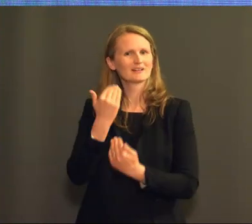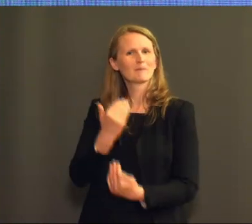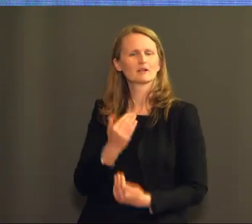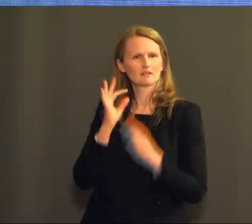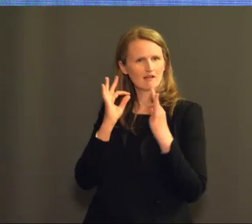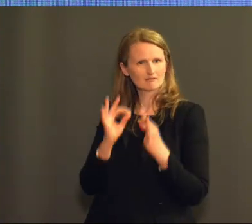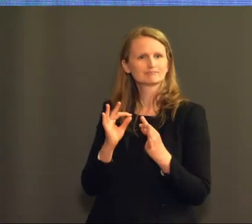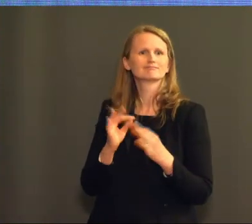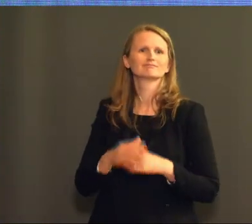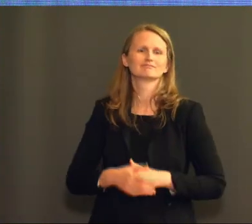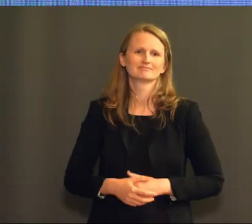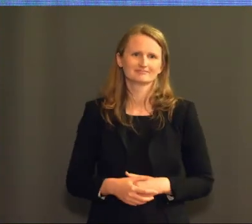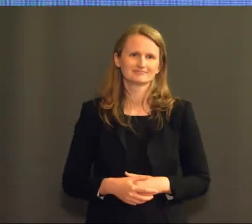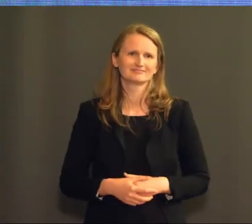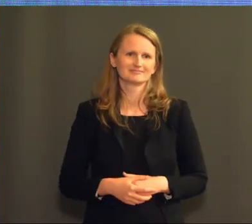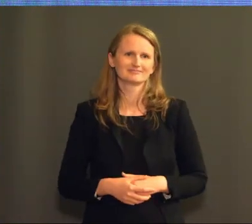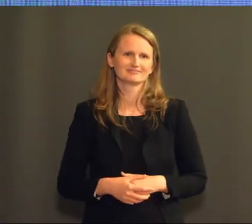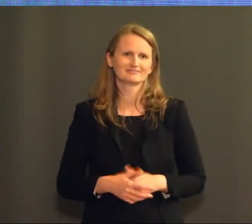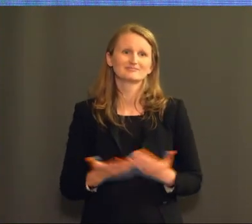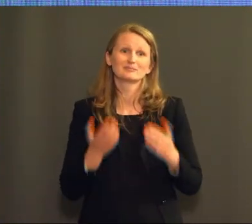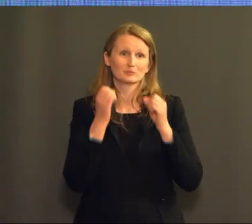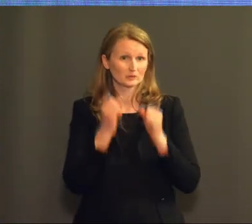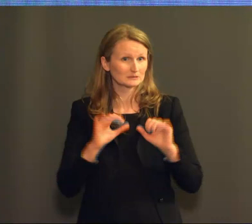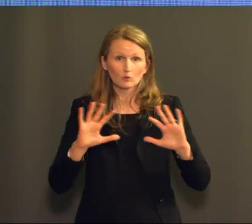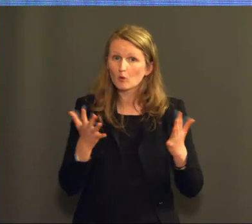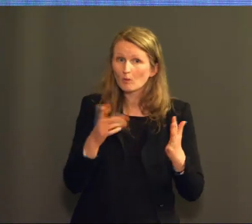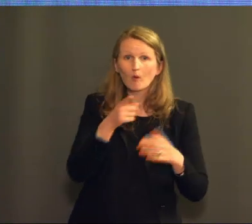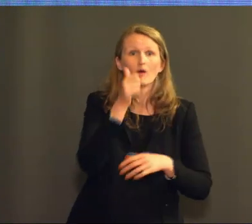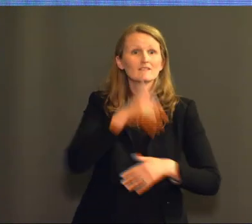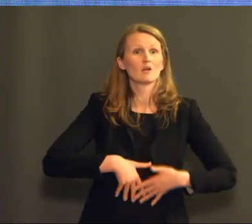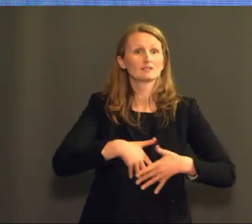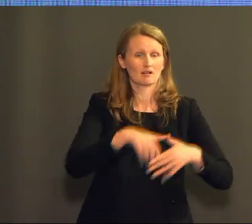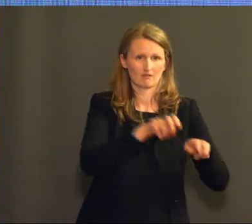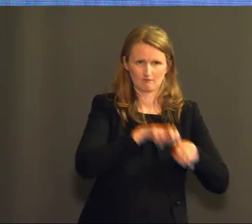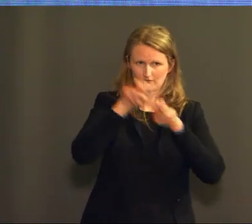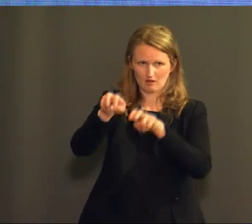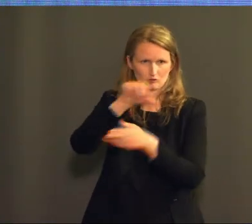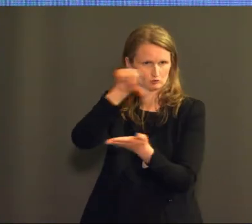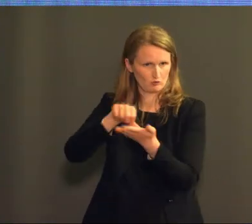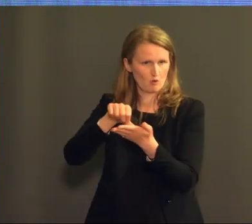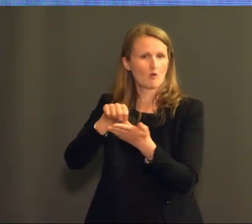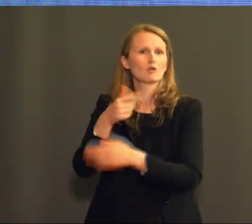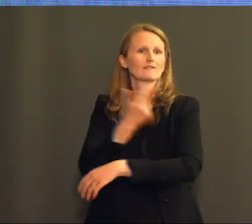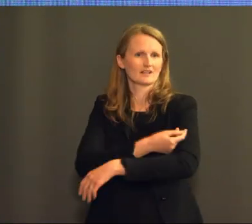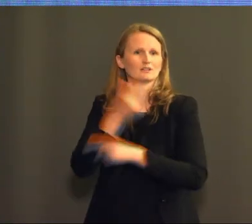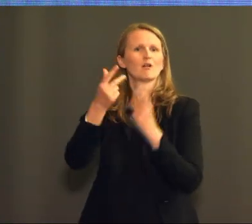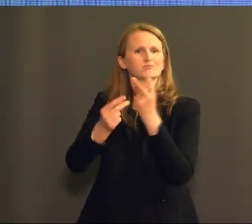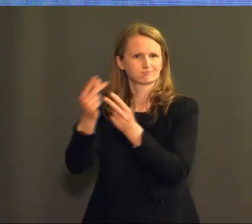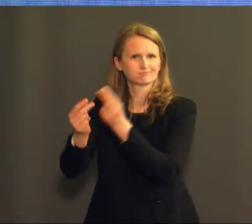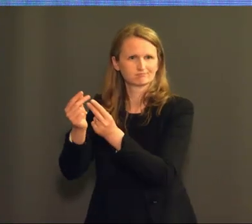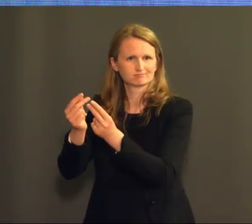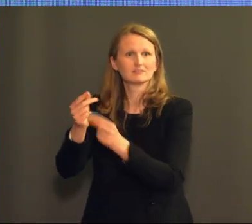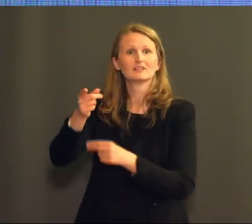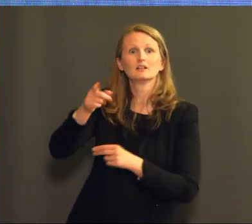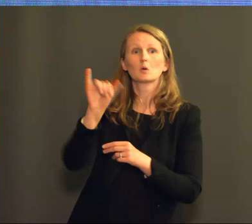avec un vaccin Pfizer ou Moderna. Cela concerne environ 300 femmes enceintes par centre